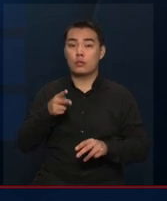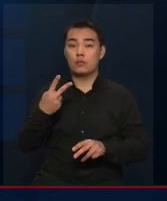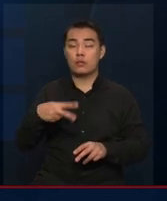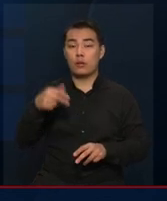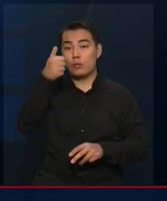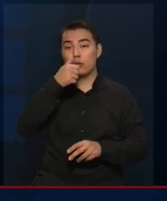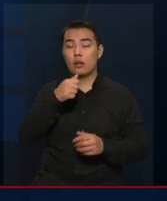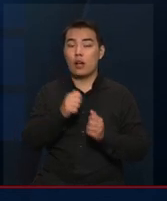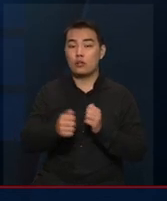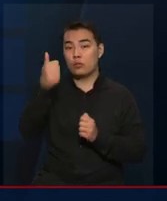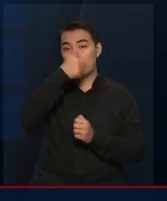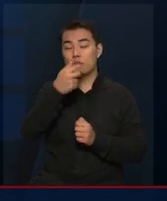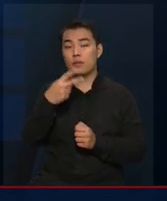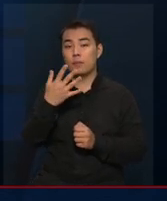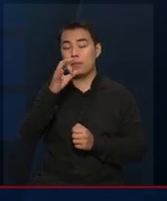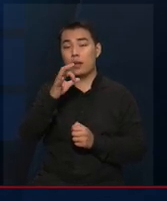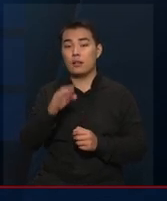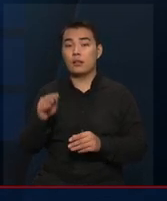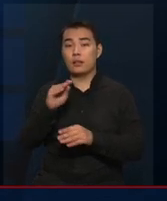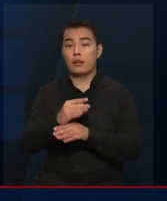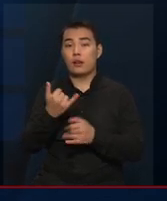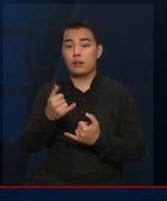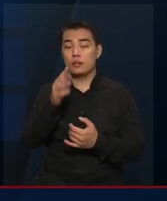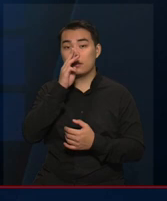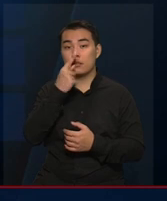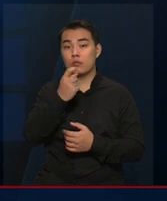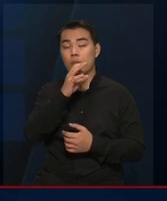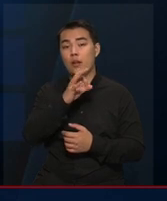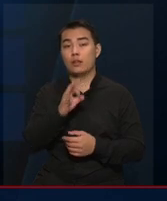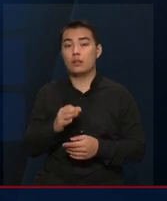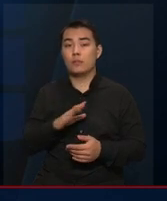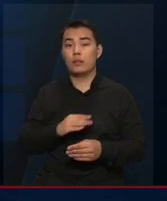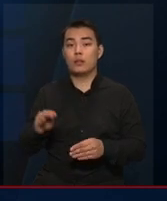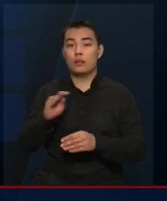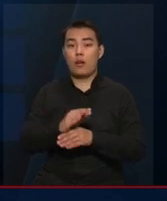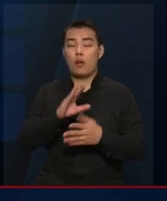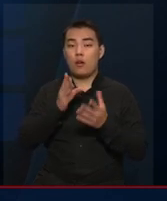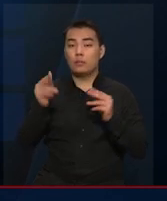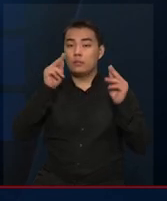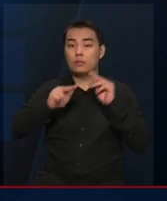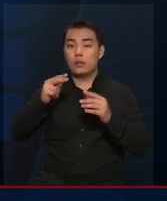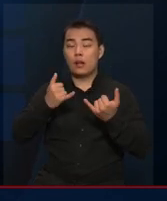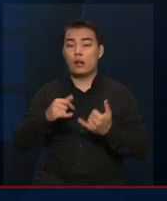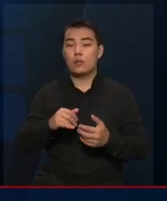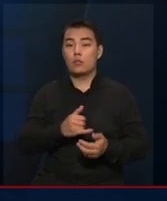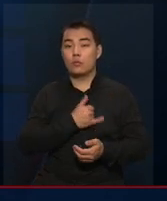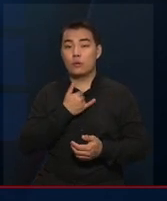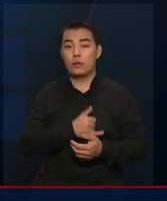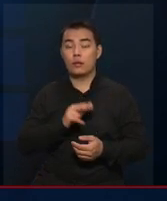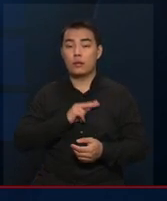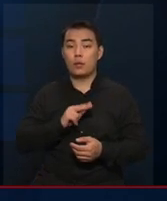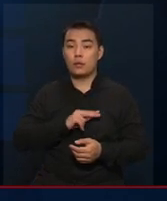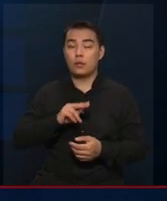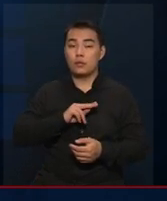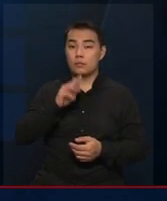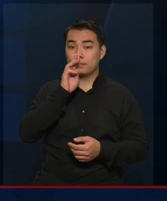бастап жыл сайын 25% өсіп, лауазымдық жалақысы 100% көбейді. Мектепке дейінгі білім беру мекемелері педагогтерінің де еңбек ақысы